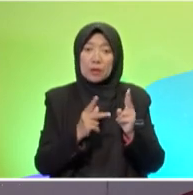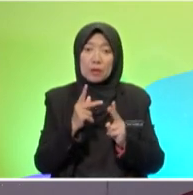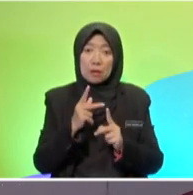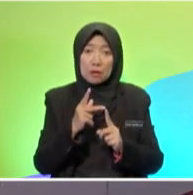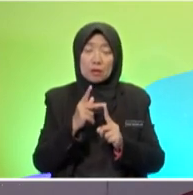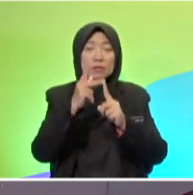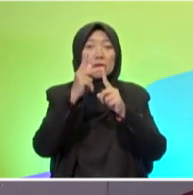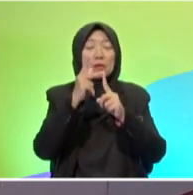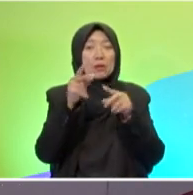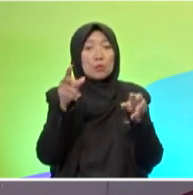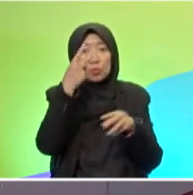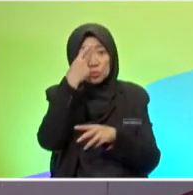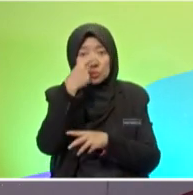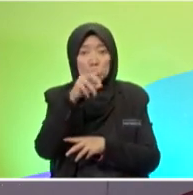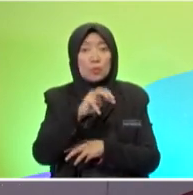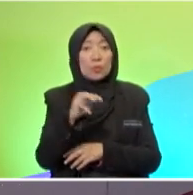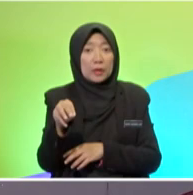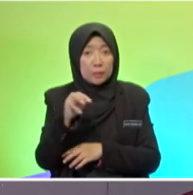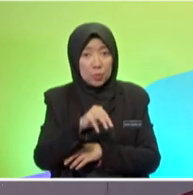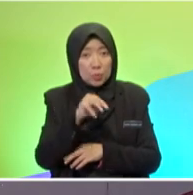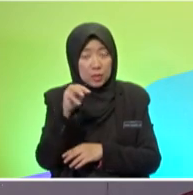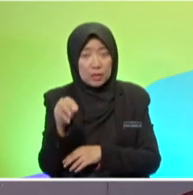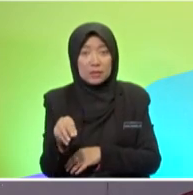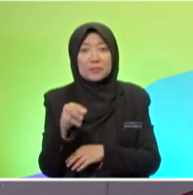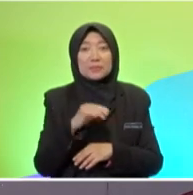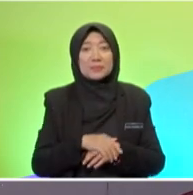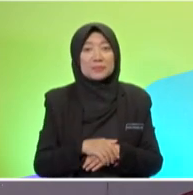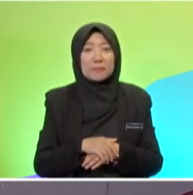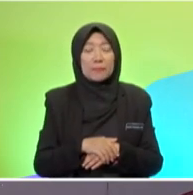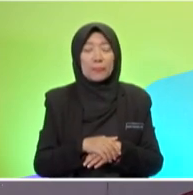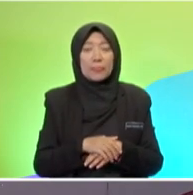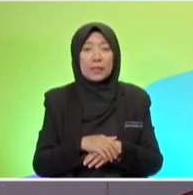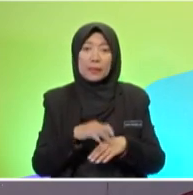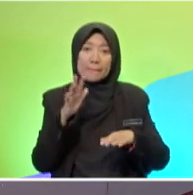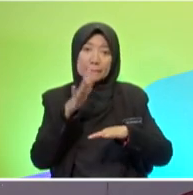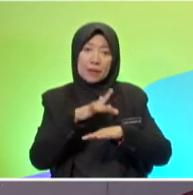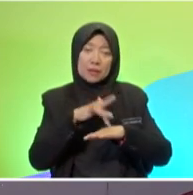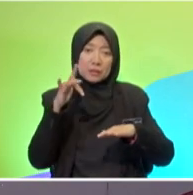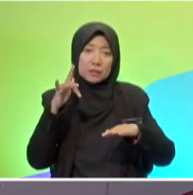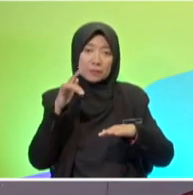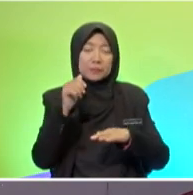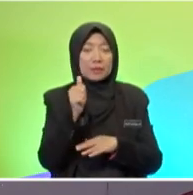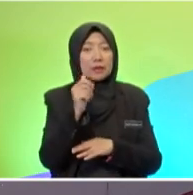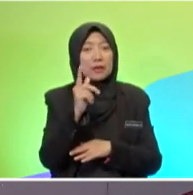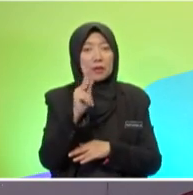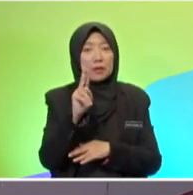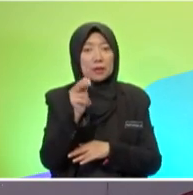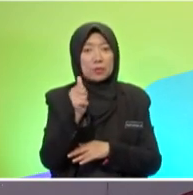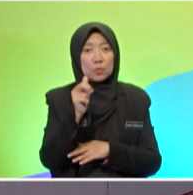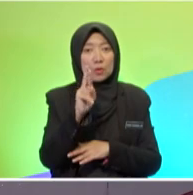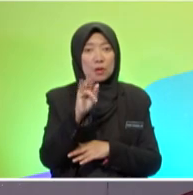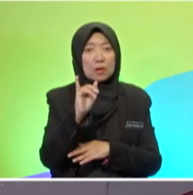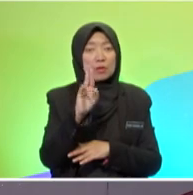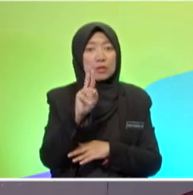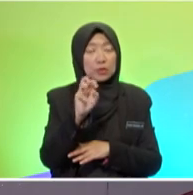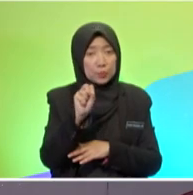cikgu di rumah dan Kak Mira di studio. Okey, kotak ni cikgu beri nama aquarium nombor. Di mana di dalam ni